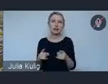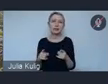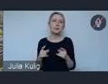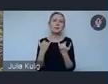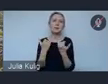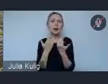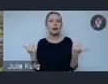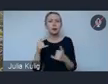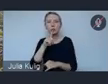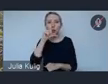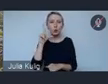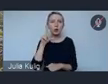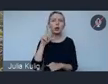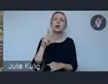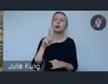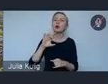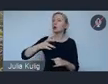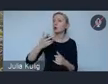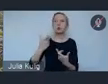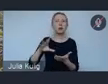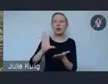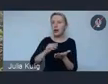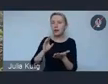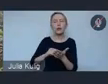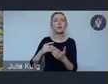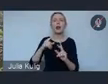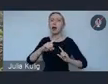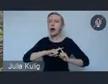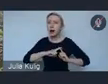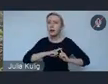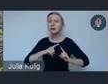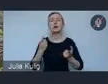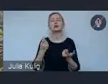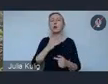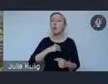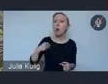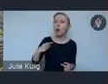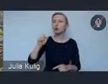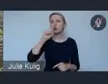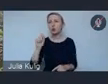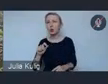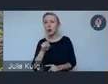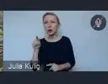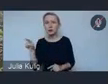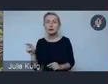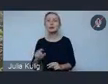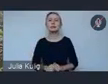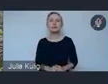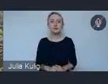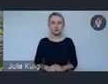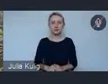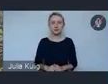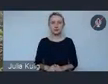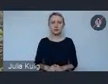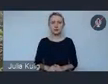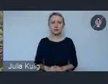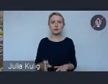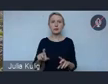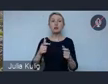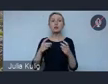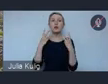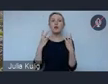ludzie grupy nieformalne harcerze harcerki i polscy i ukraińscy natomiast to co ważne i